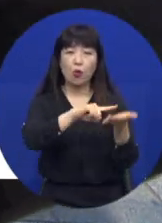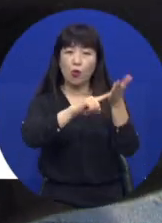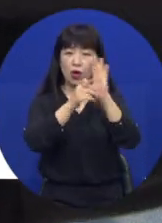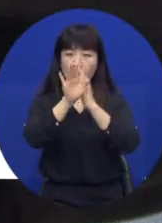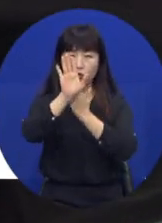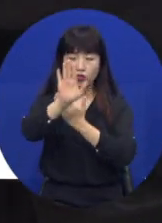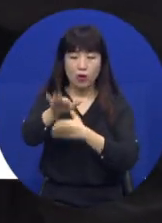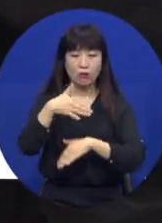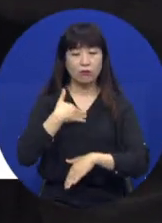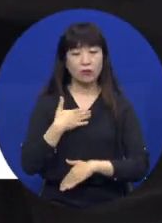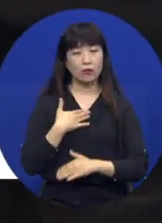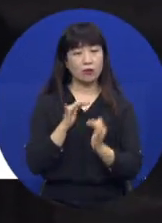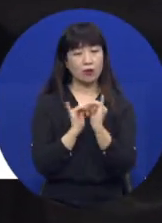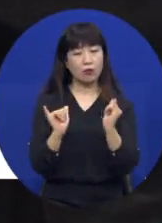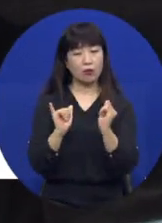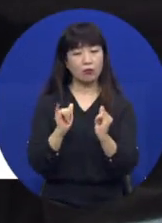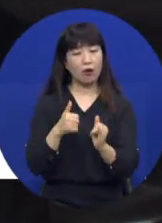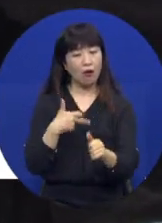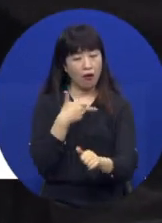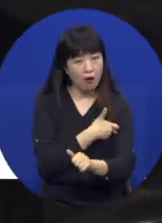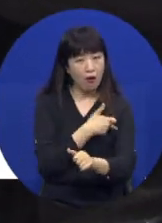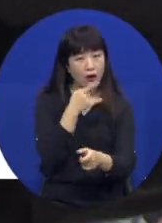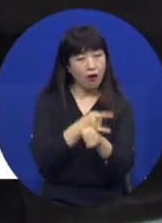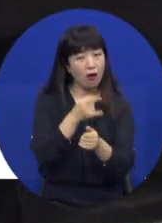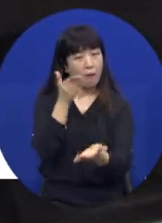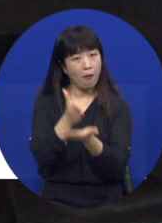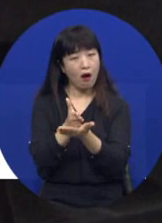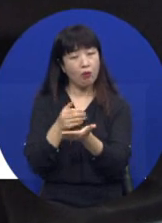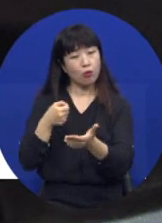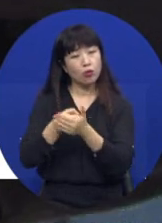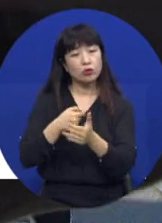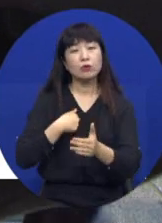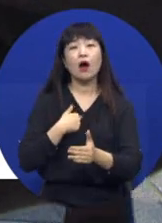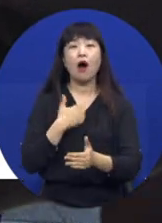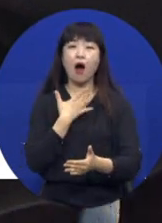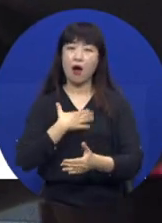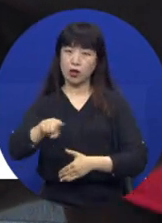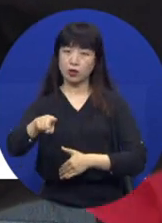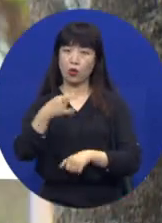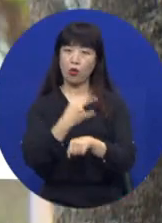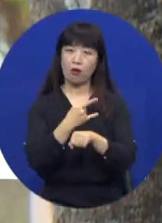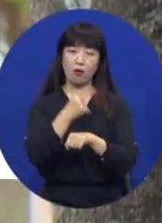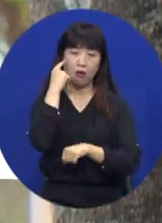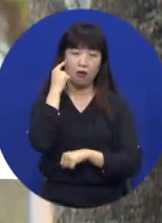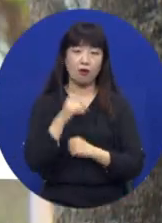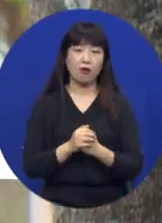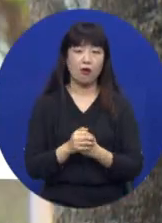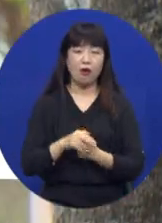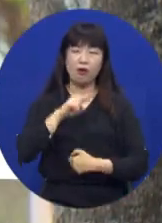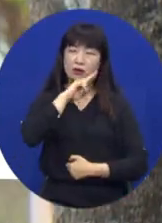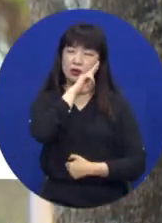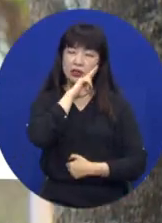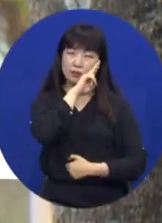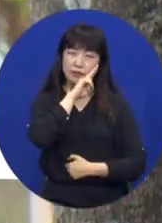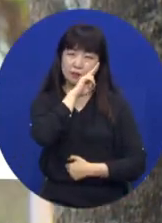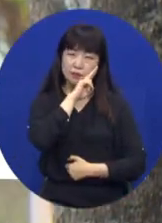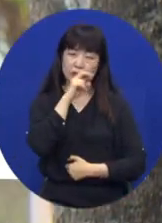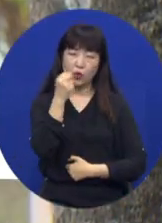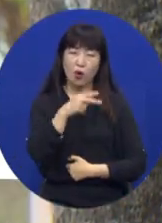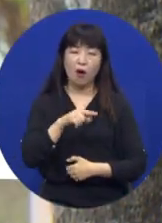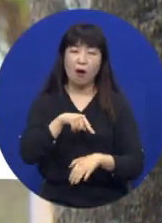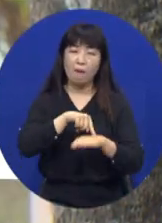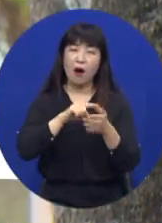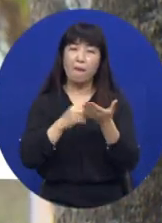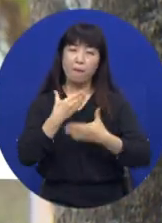사람들의 판단을 하고 나는 백신을 받아야겠다 없나 다하겠다 배 판단해야 하는 건가 에 의심을 안하고 마음놓고